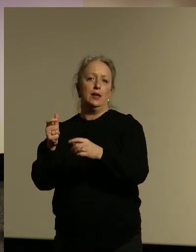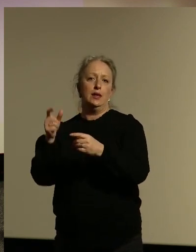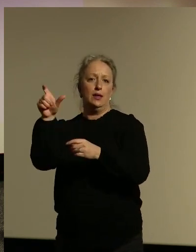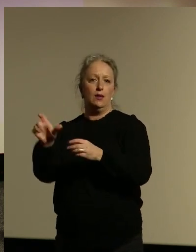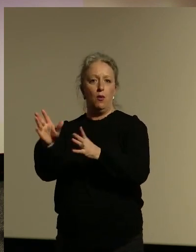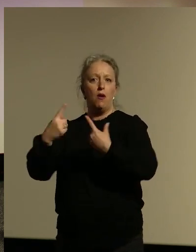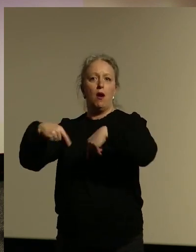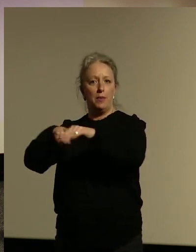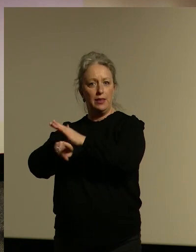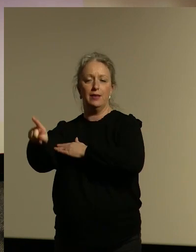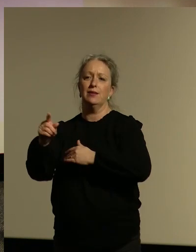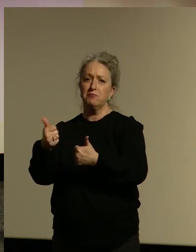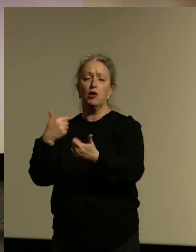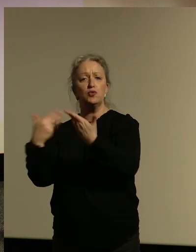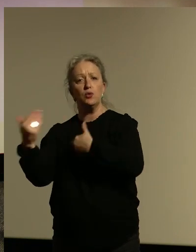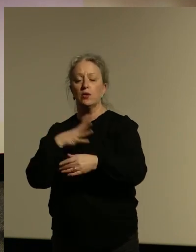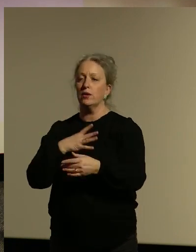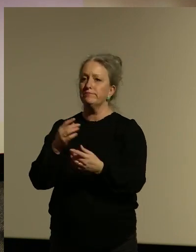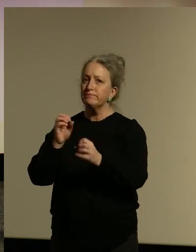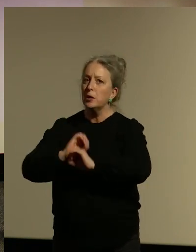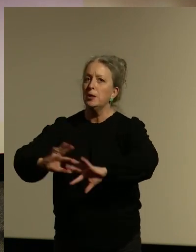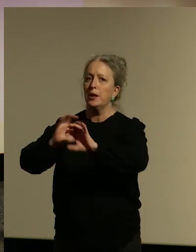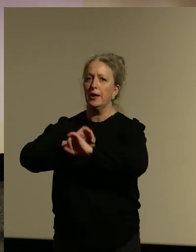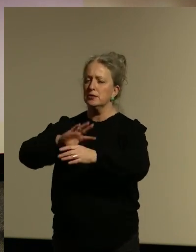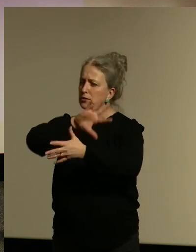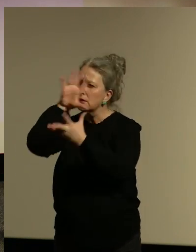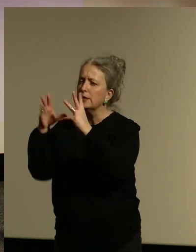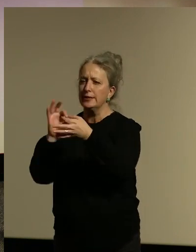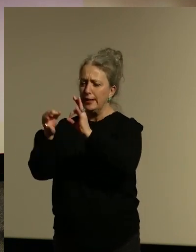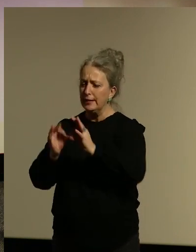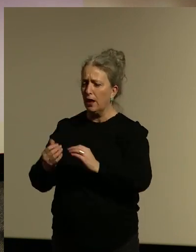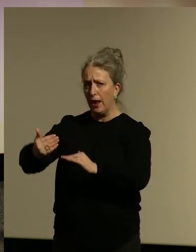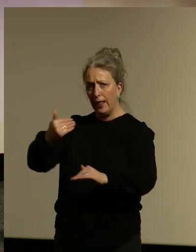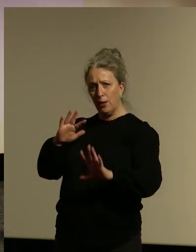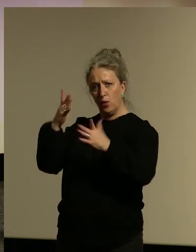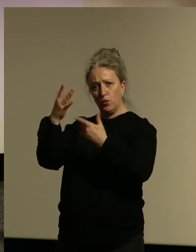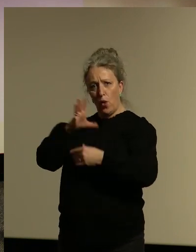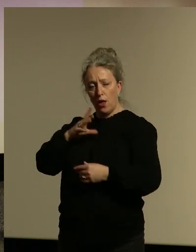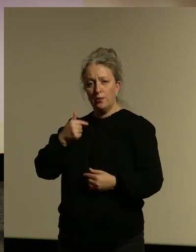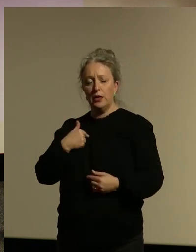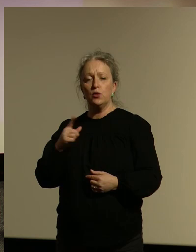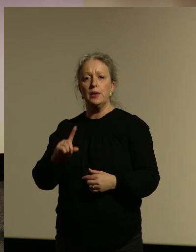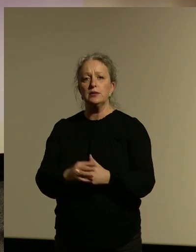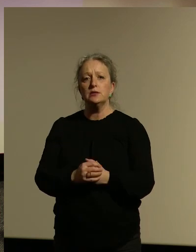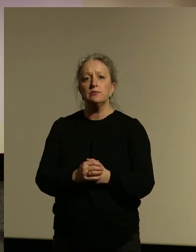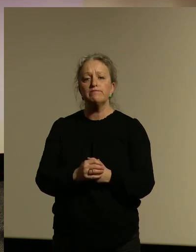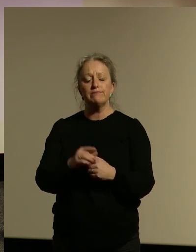suhted. Ja ma rääkisin nuttes talle iga viimase kui detaili sellest, mis minuga juhtunud oli. Ja see